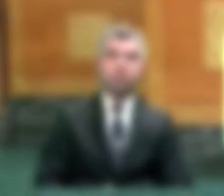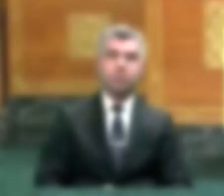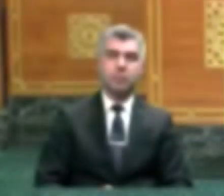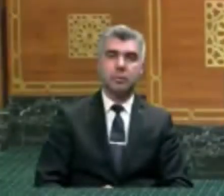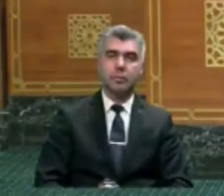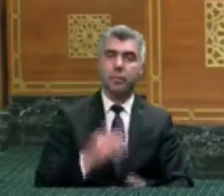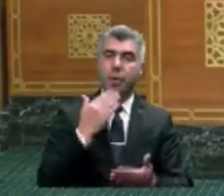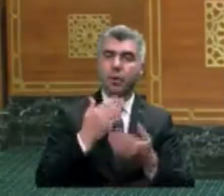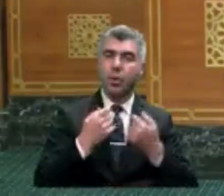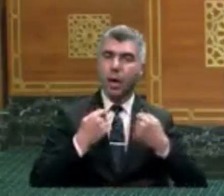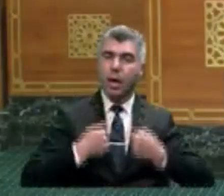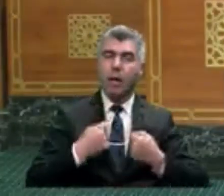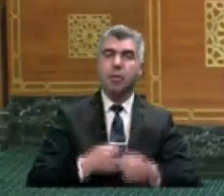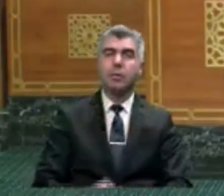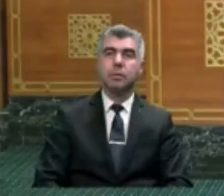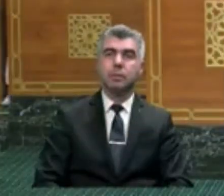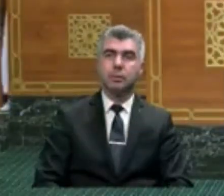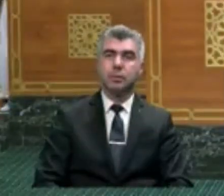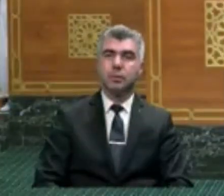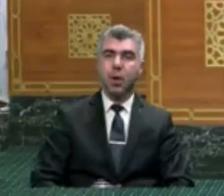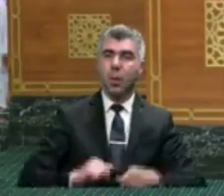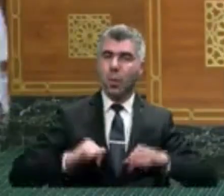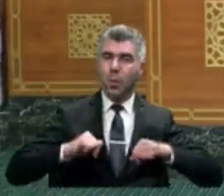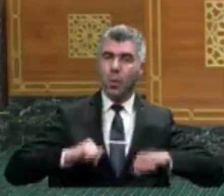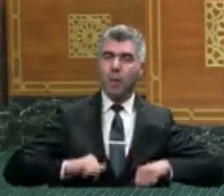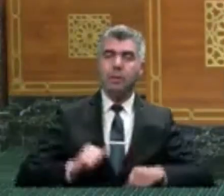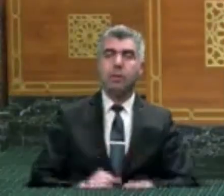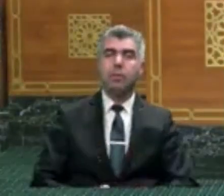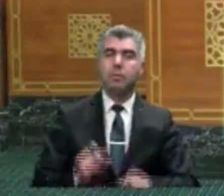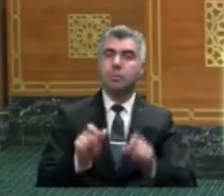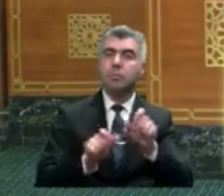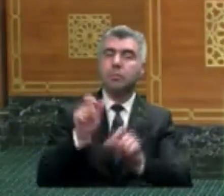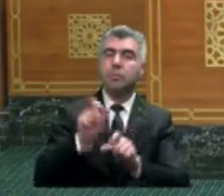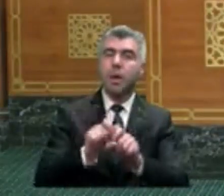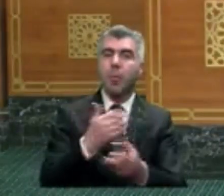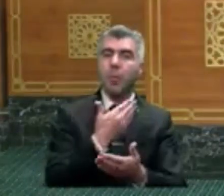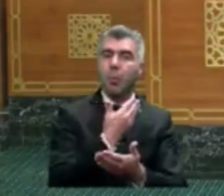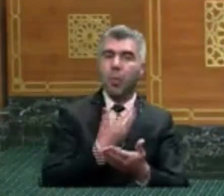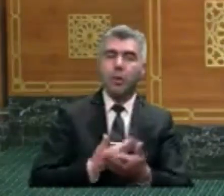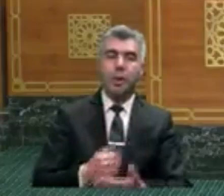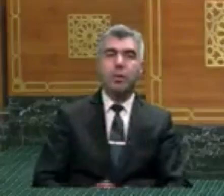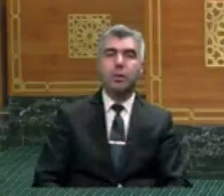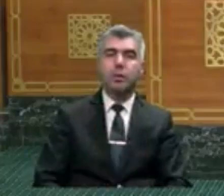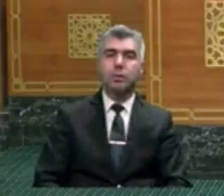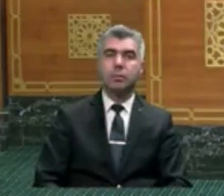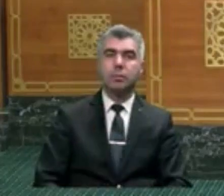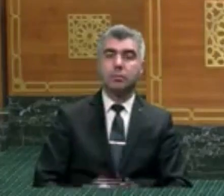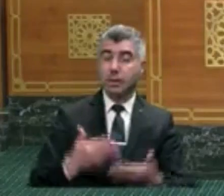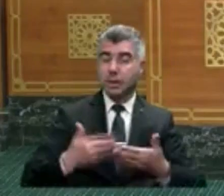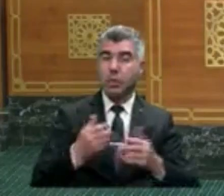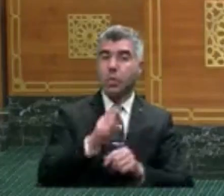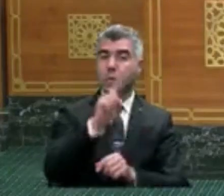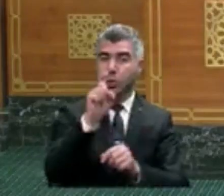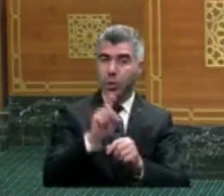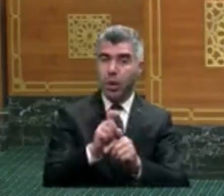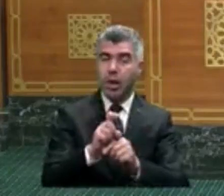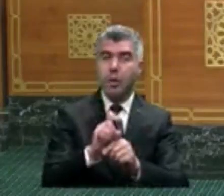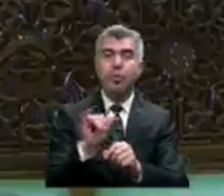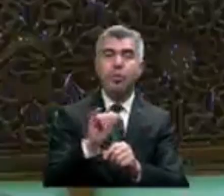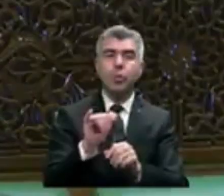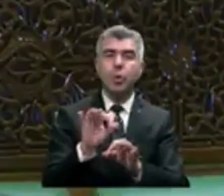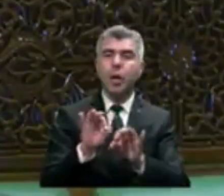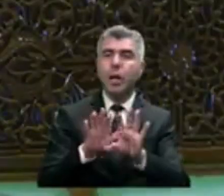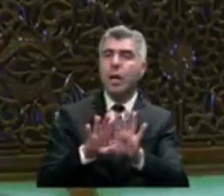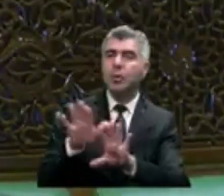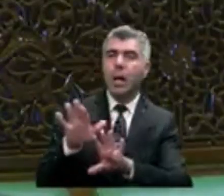شكرا السيد الرئيس السيد الوزير المحترم السي المستش المحترمين نسائلكم السييد الوزير المحترم عن الاجراءات